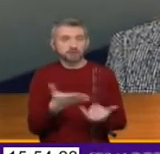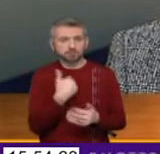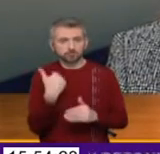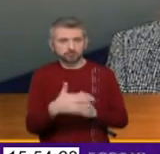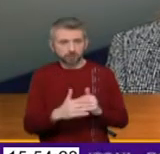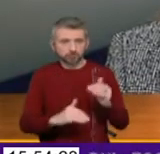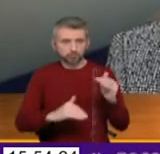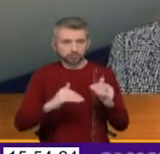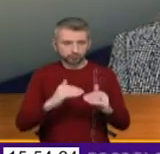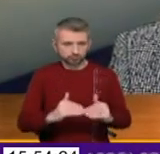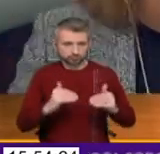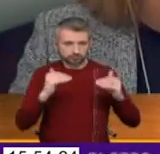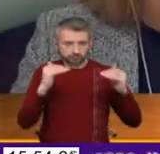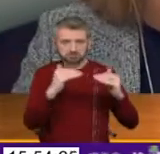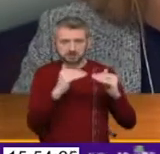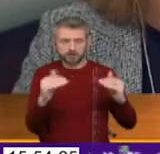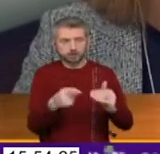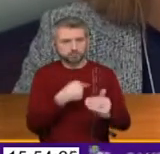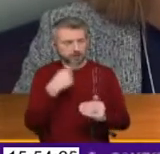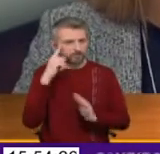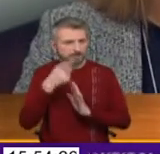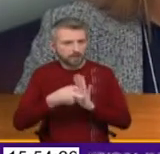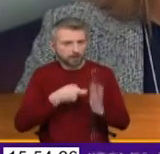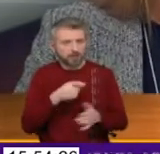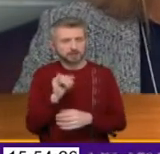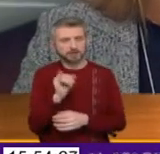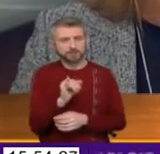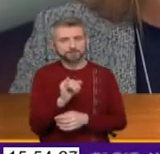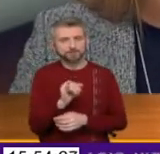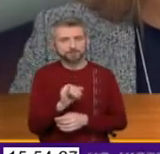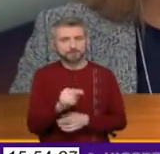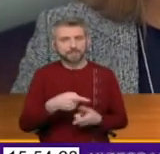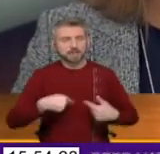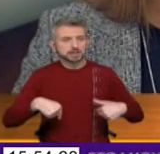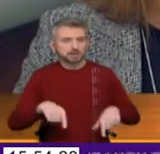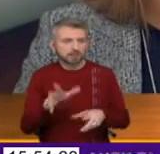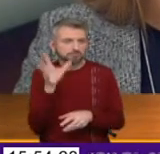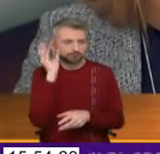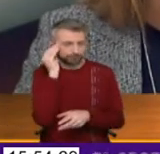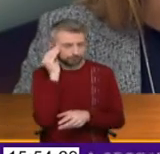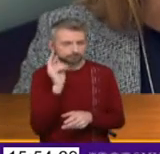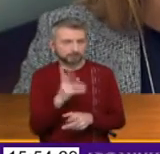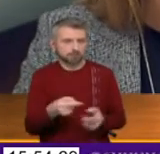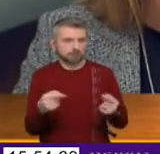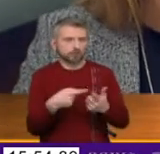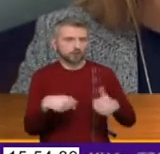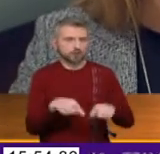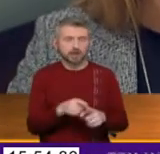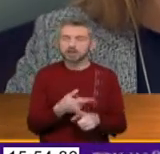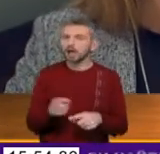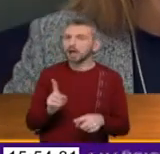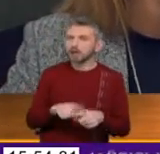доросли до того рівня, для того, щоб нас вже впізнавали і з нами рахувалися як з певною організацією. А